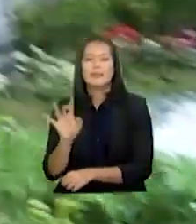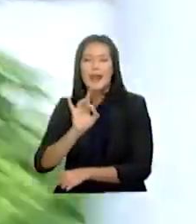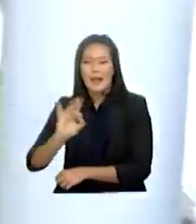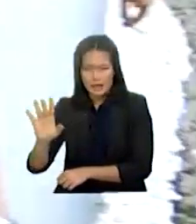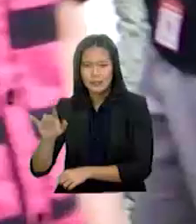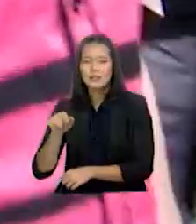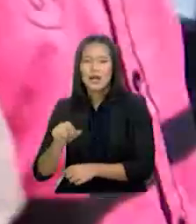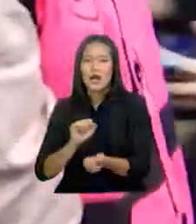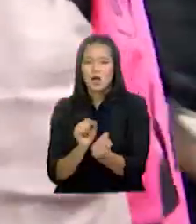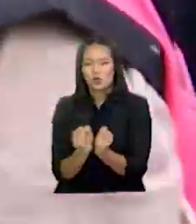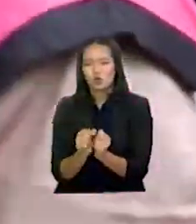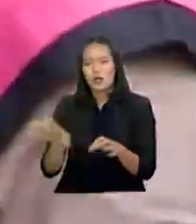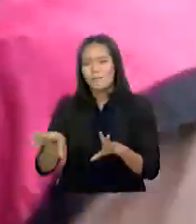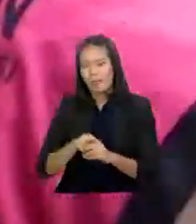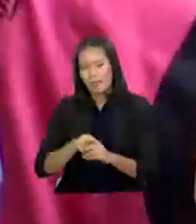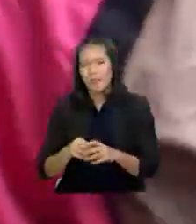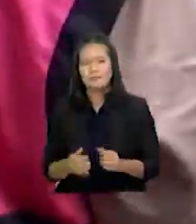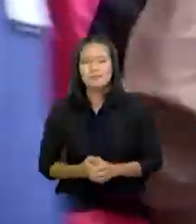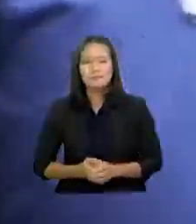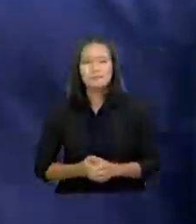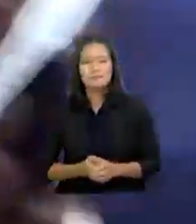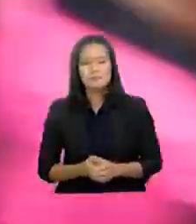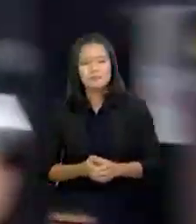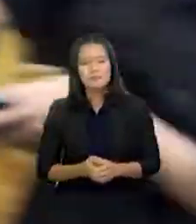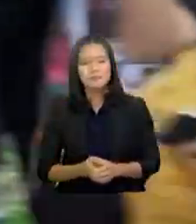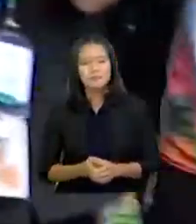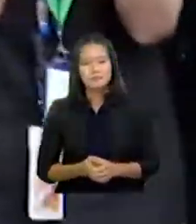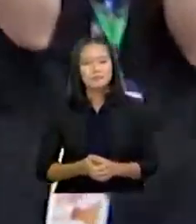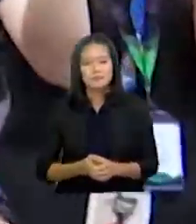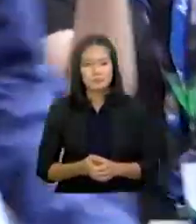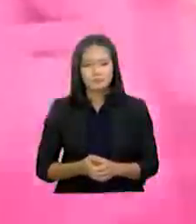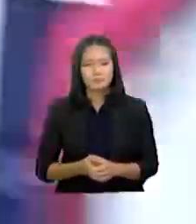dalam kasus tersebut. Dari Jakarta, Abdul Aziz, iNews, melaporkan.